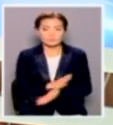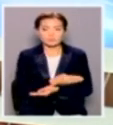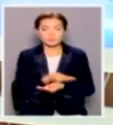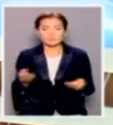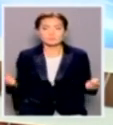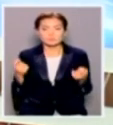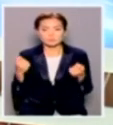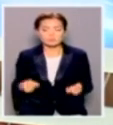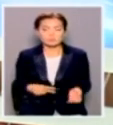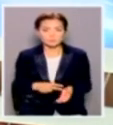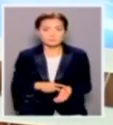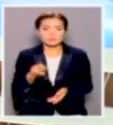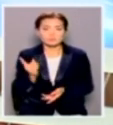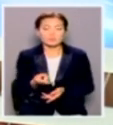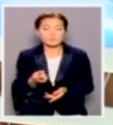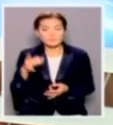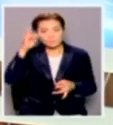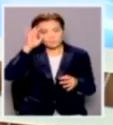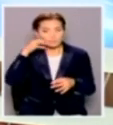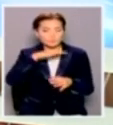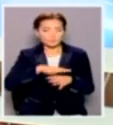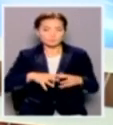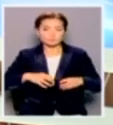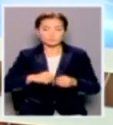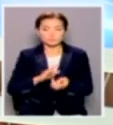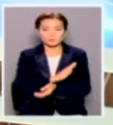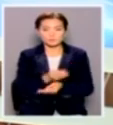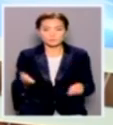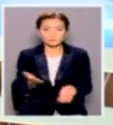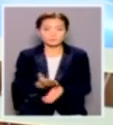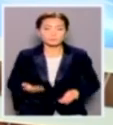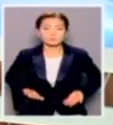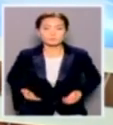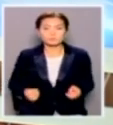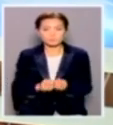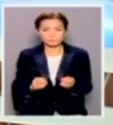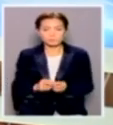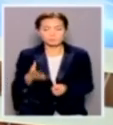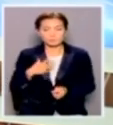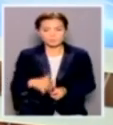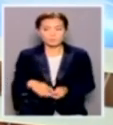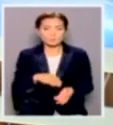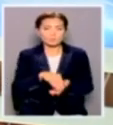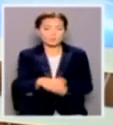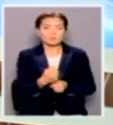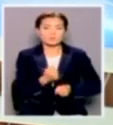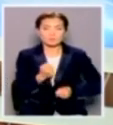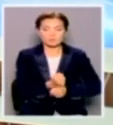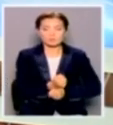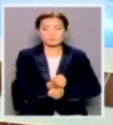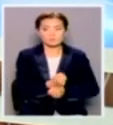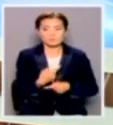более низкой цене. Даже раздают ее малоимущим семьям. А жители Атырау тем временем вынуждены покупать продукцию